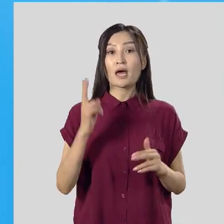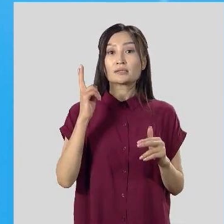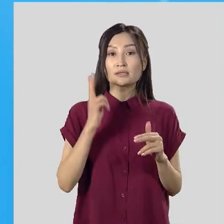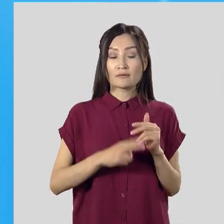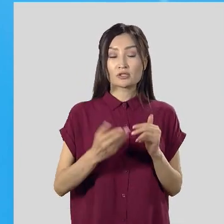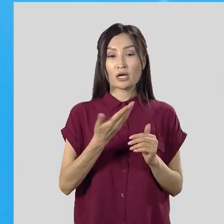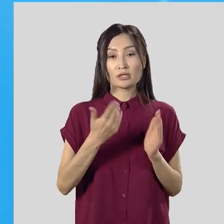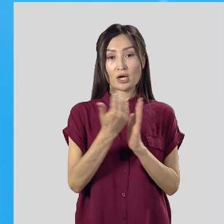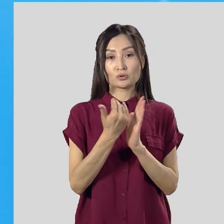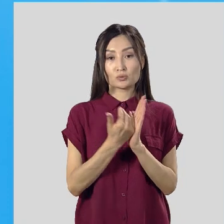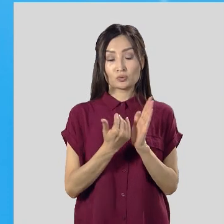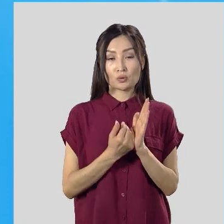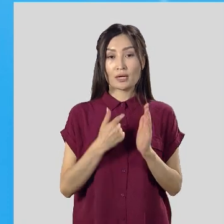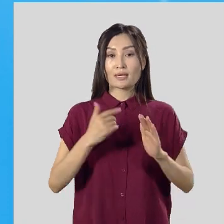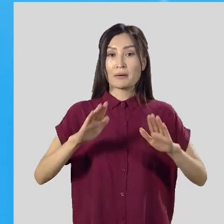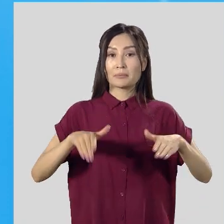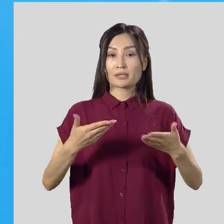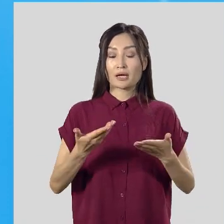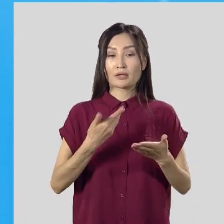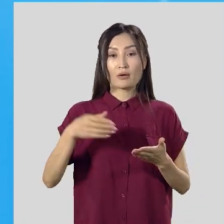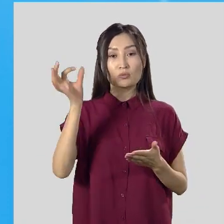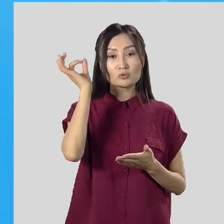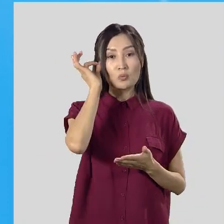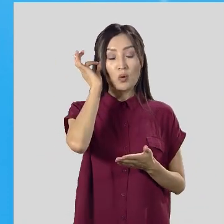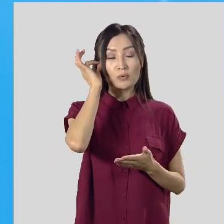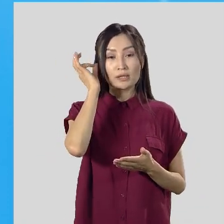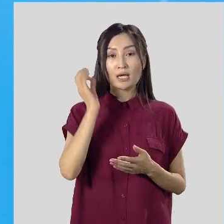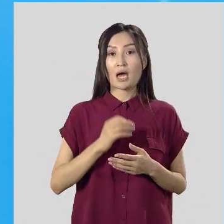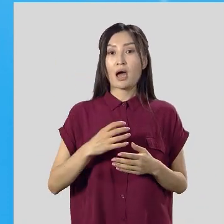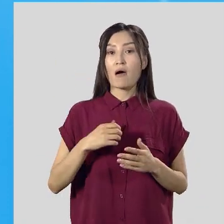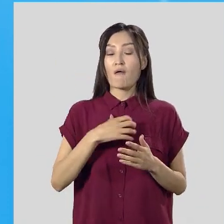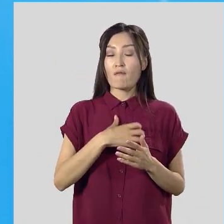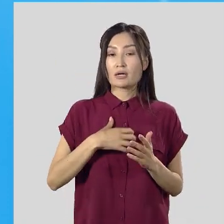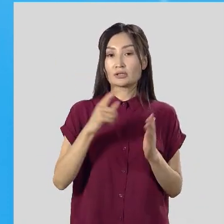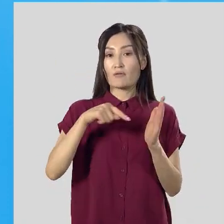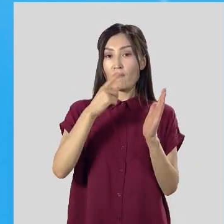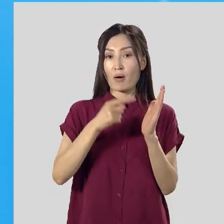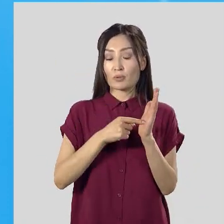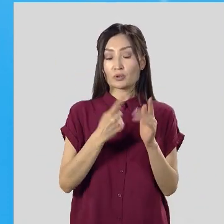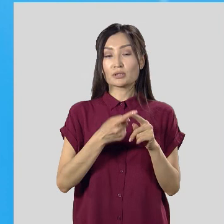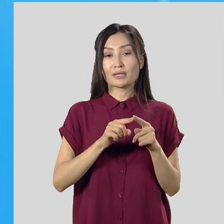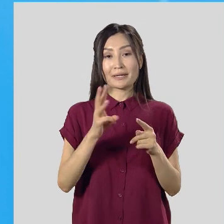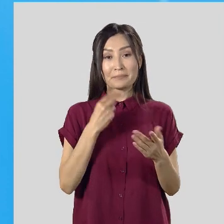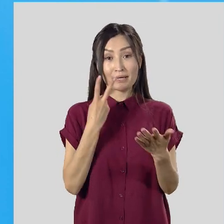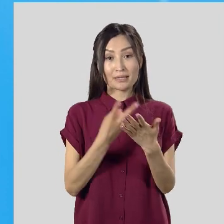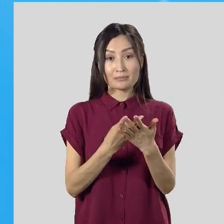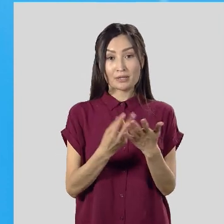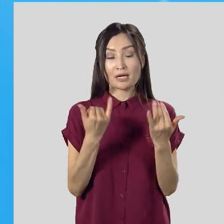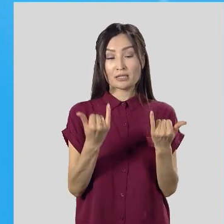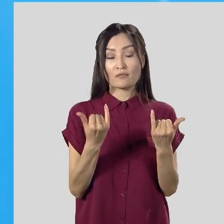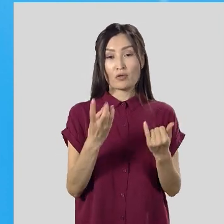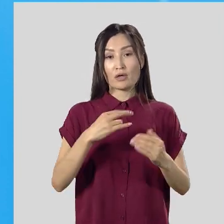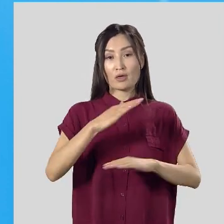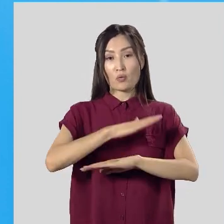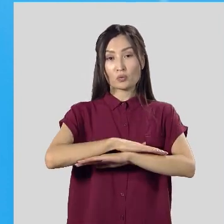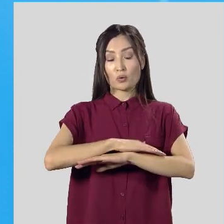Завершая наш урок, я предлагаю нам вспомнить основные вопросы, которые мы рассмотрели сегодня на